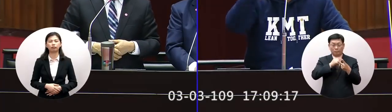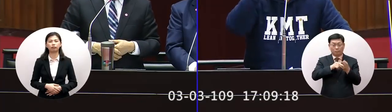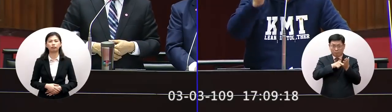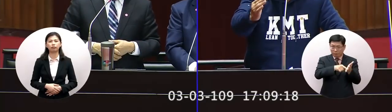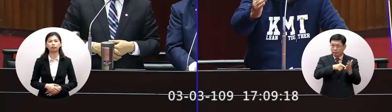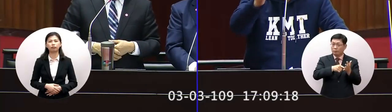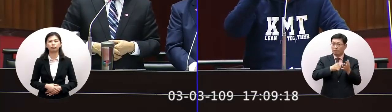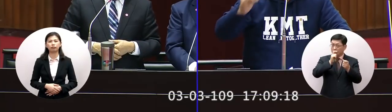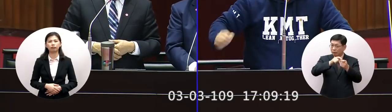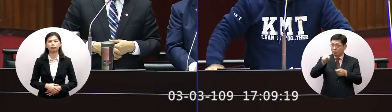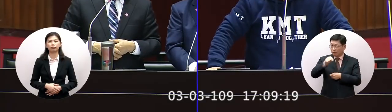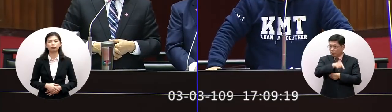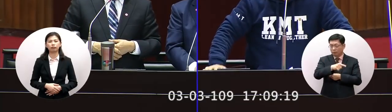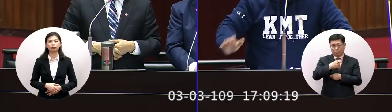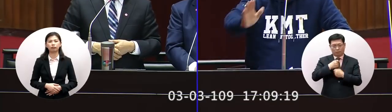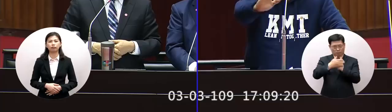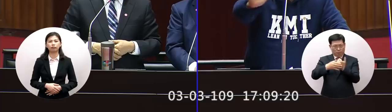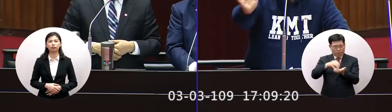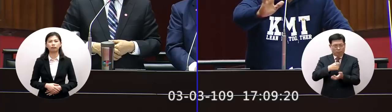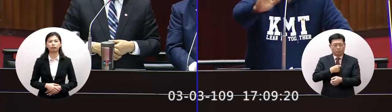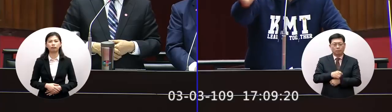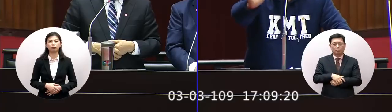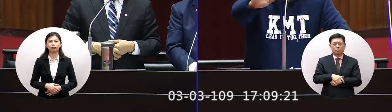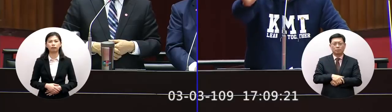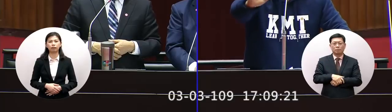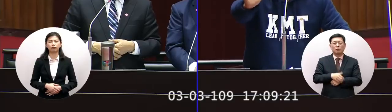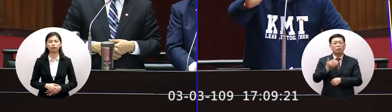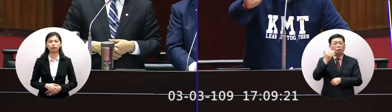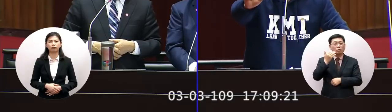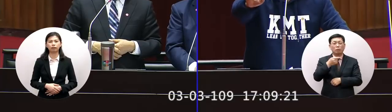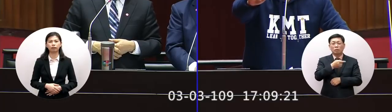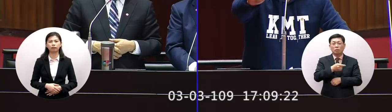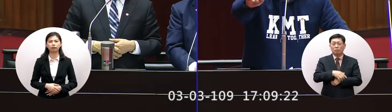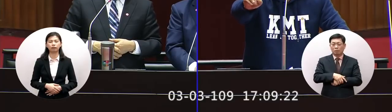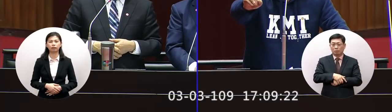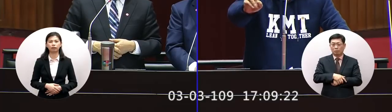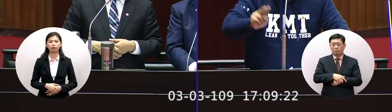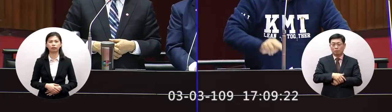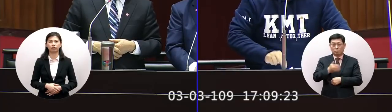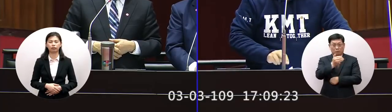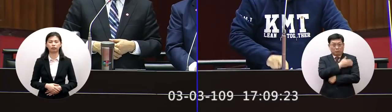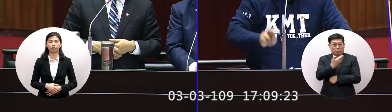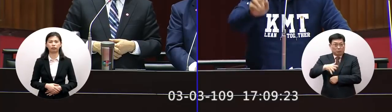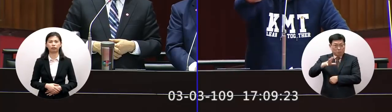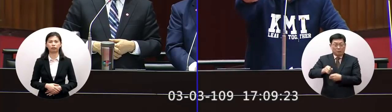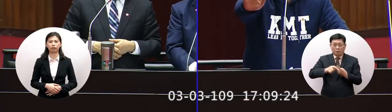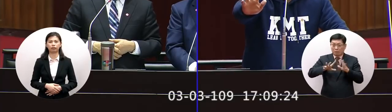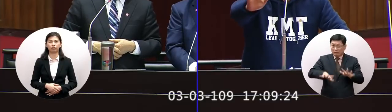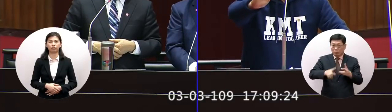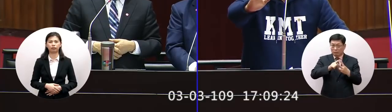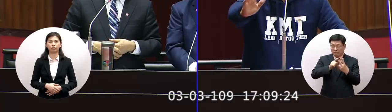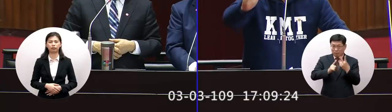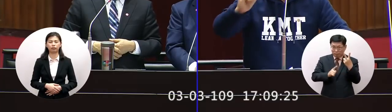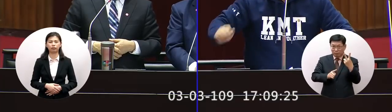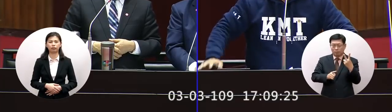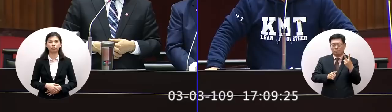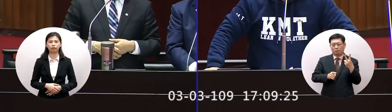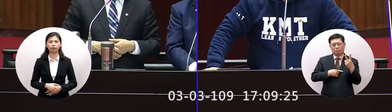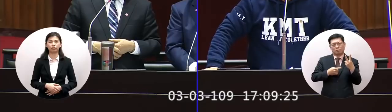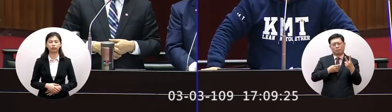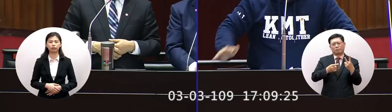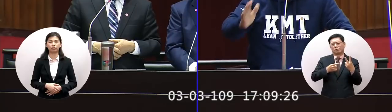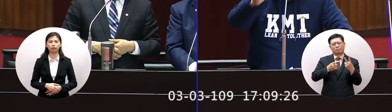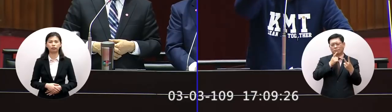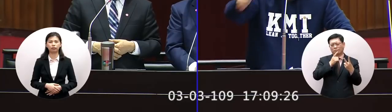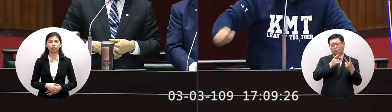的精神，咱爱党确保啦。干那恁两，陈水扁总统甲恁这边退出来是安尼做